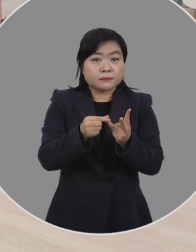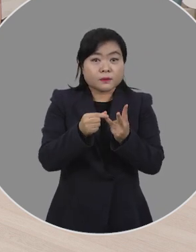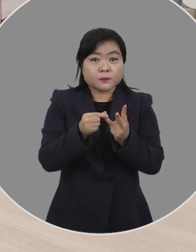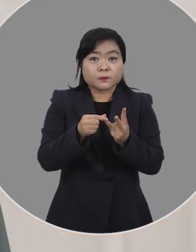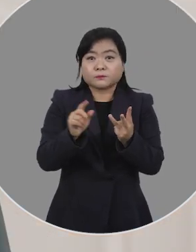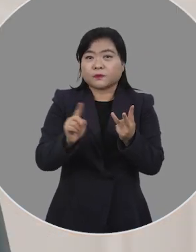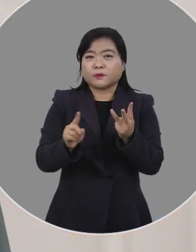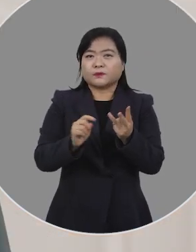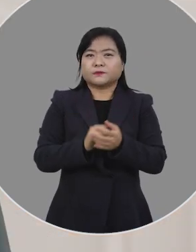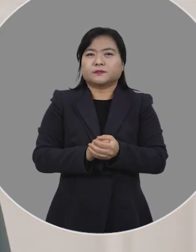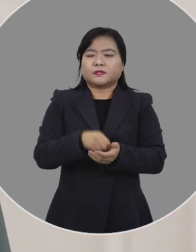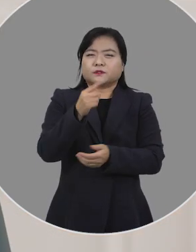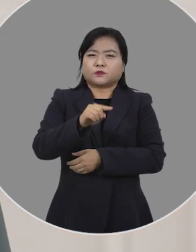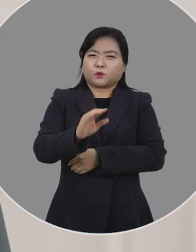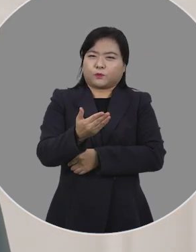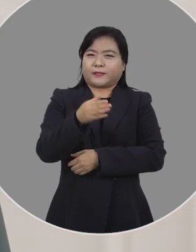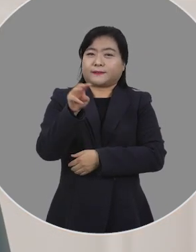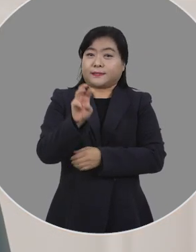마지막으로